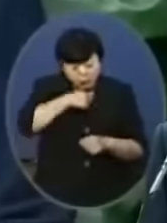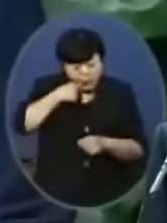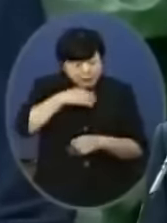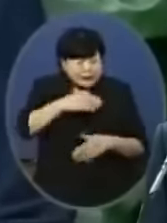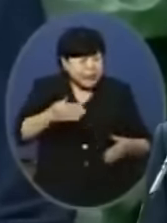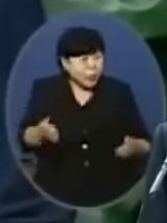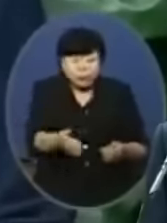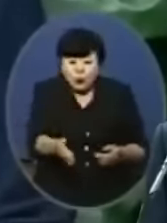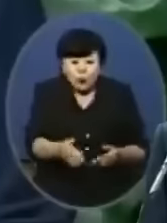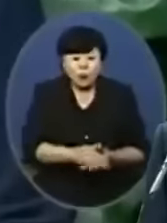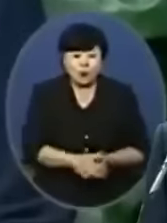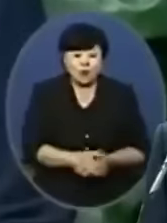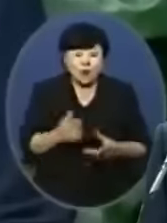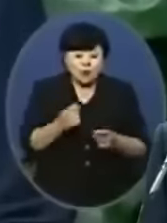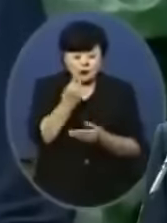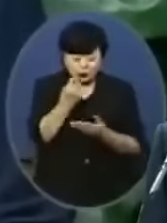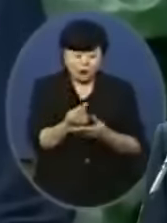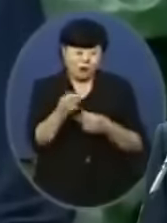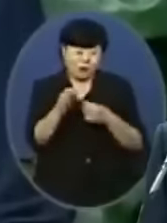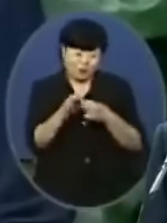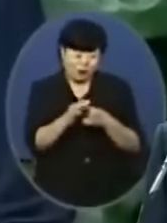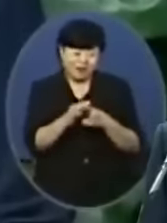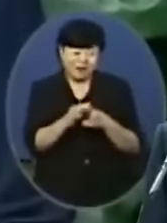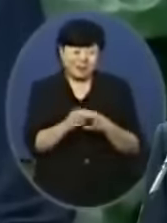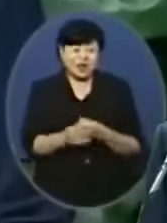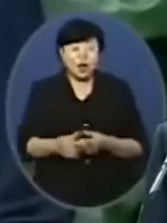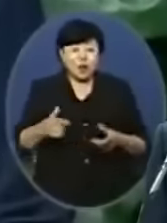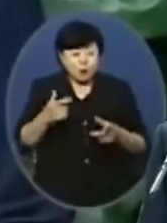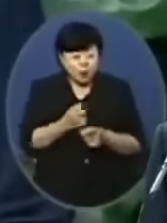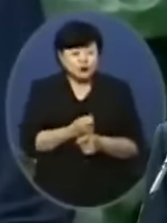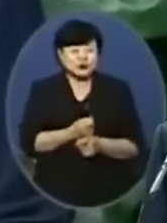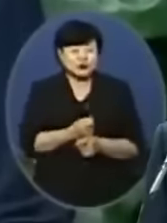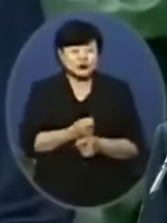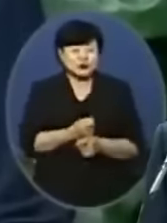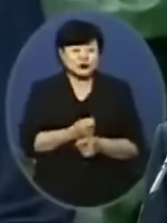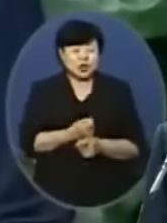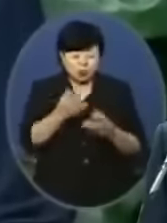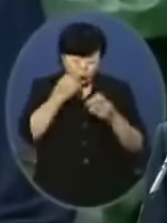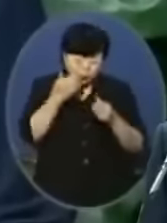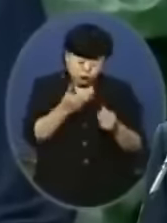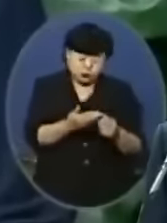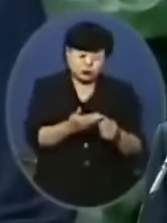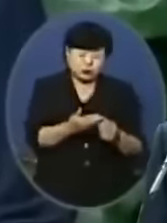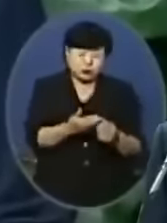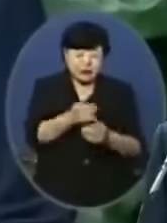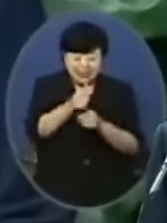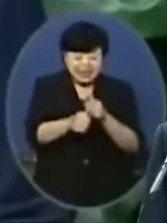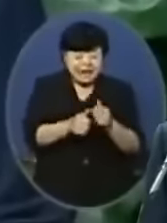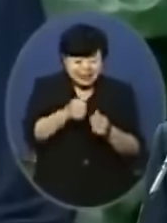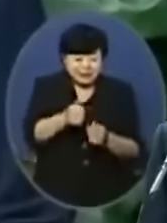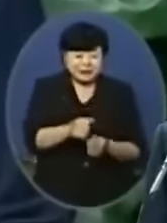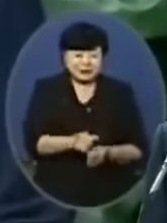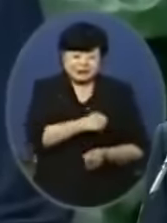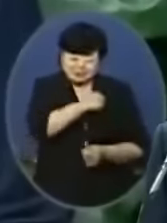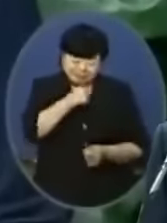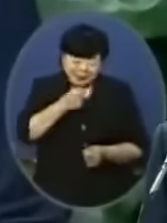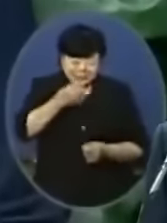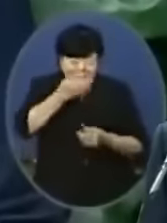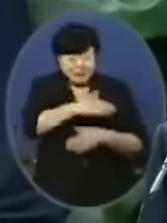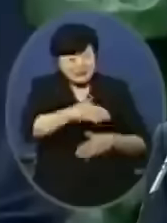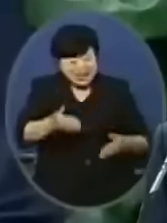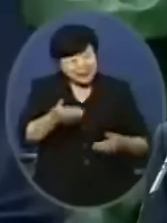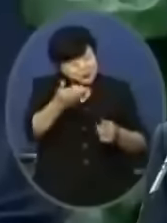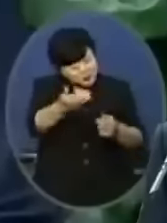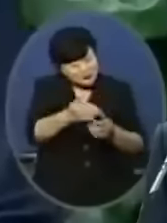없습니다. 원수가 오면 그 원수가 여러분에게 고통을 갖다 준 만큼 하나님은 밥상을